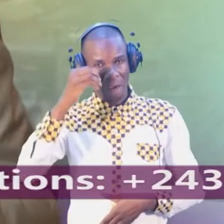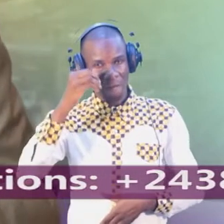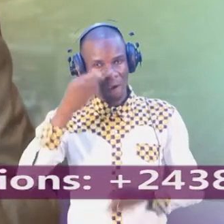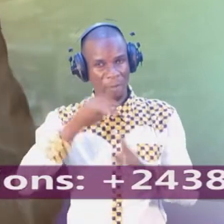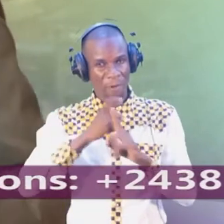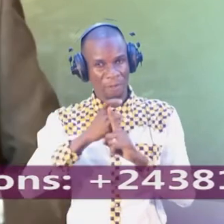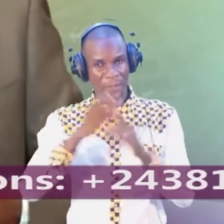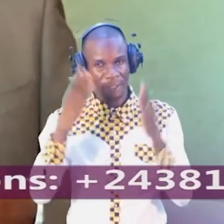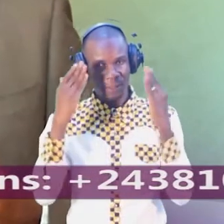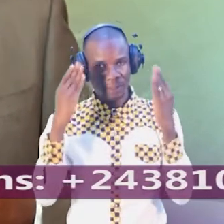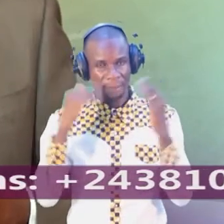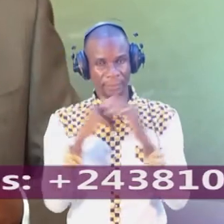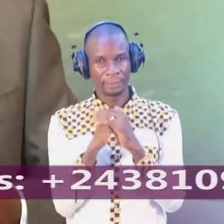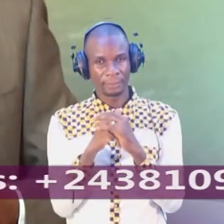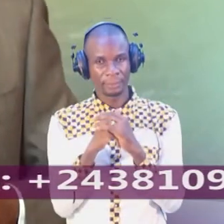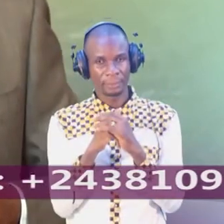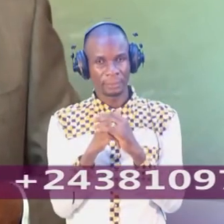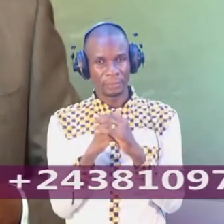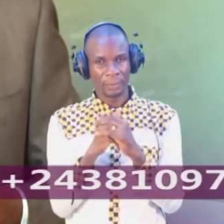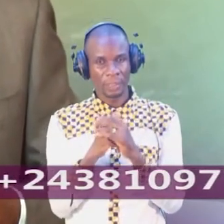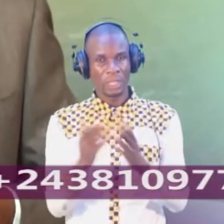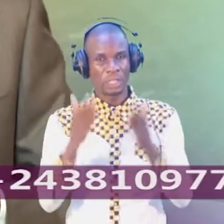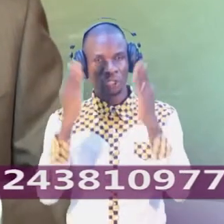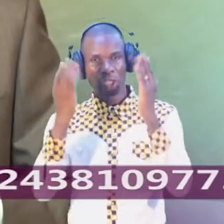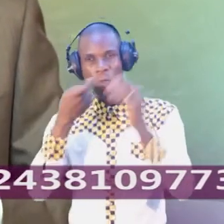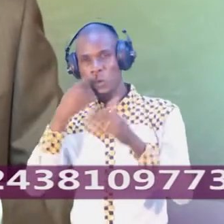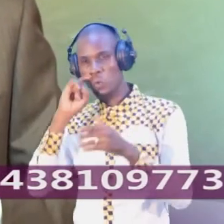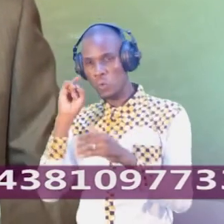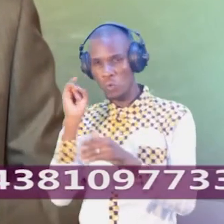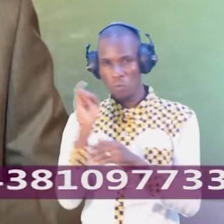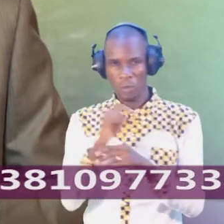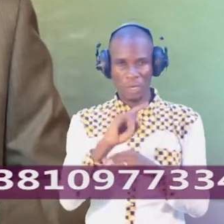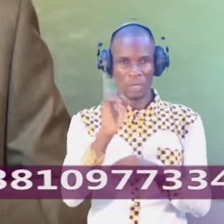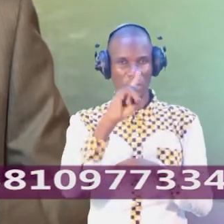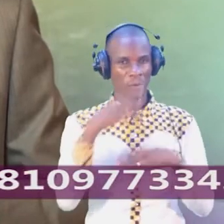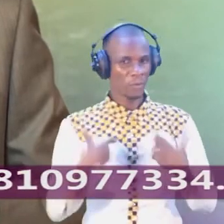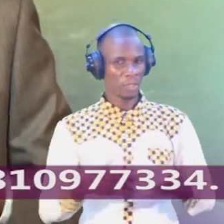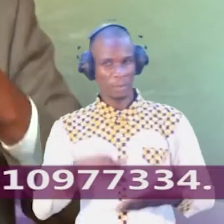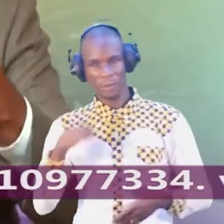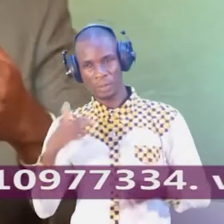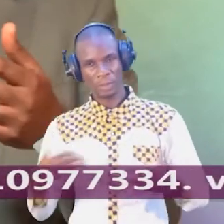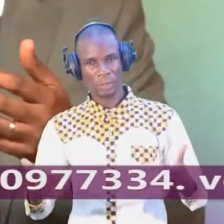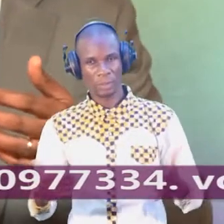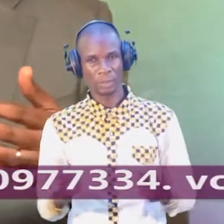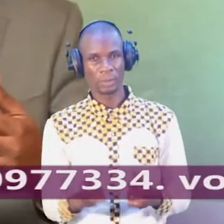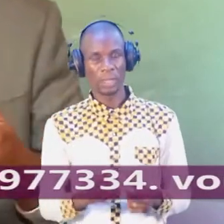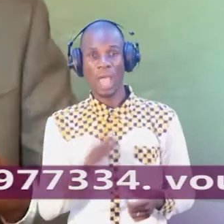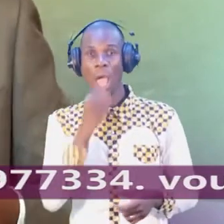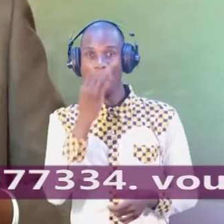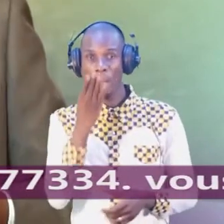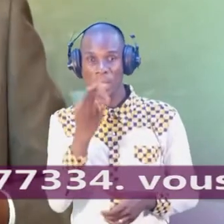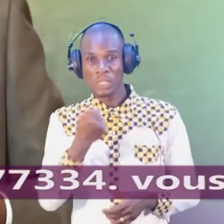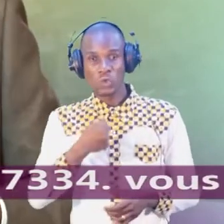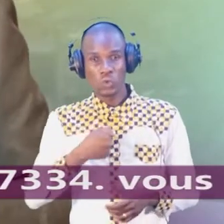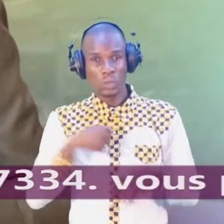kozwa eloko ya moninga la foi. Mobeko ezali kosenga moto ayeba na kozana kondima na makoki ya Nzambe